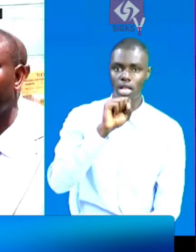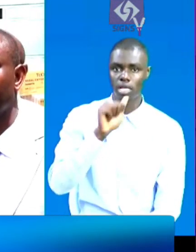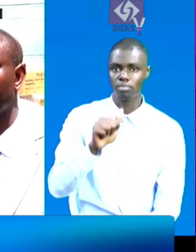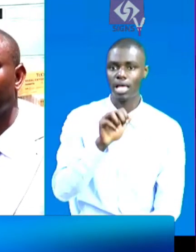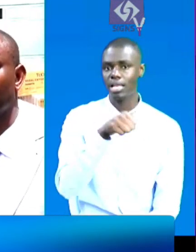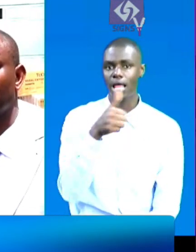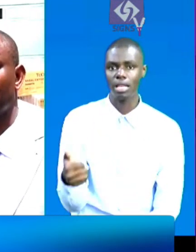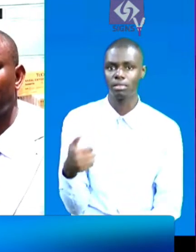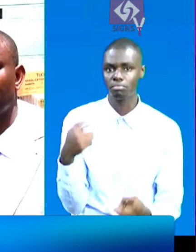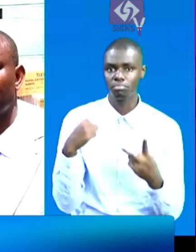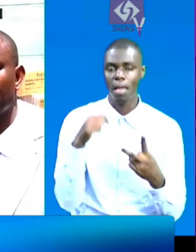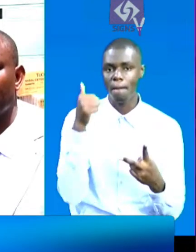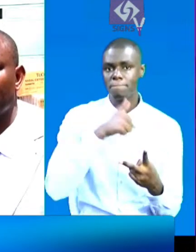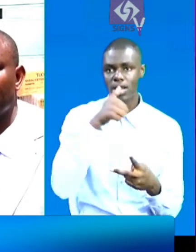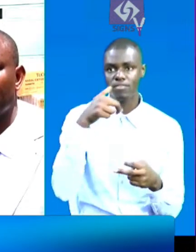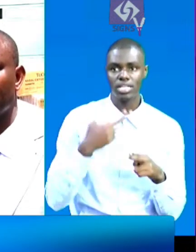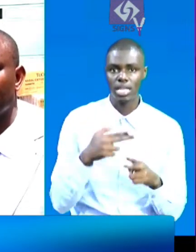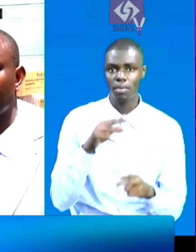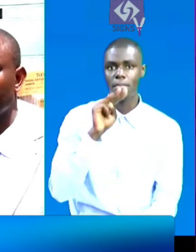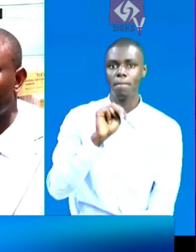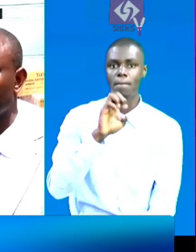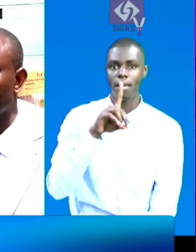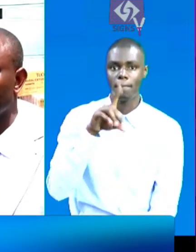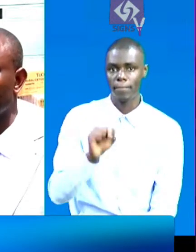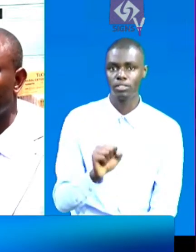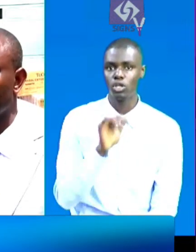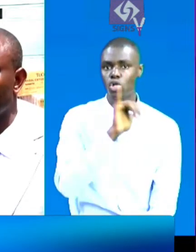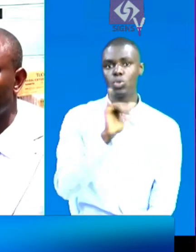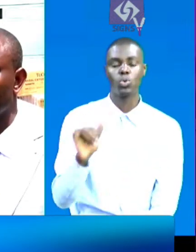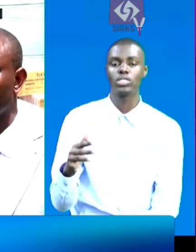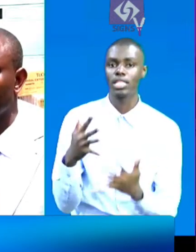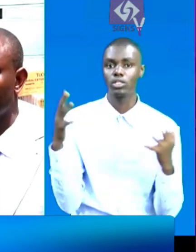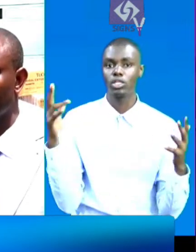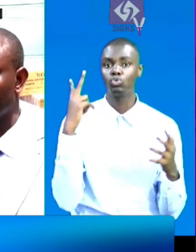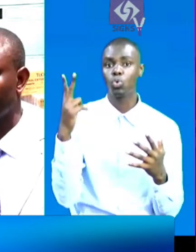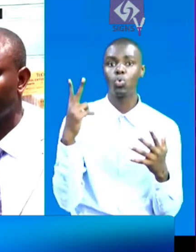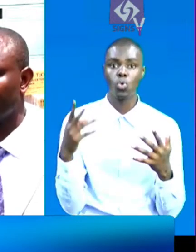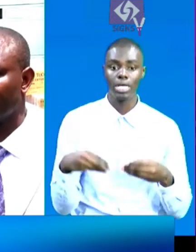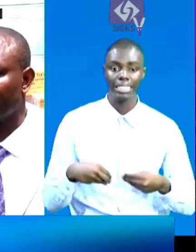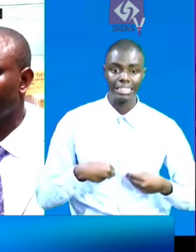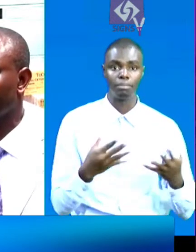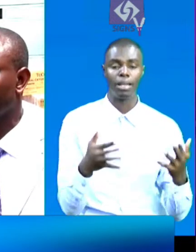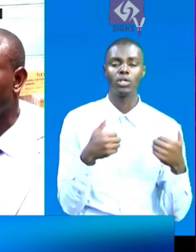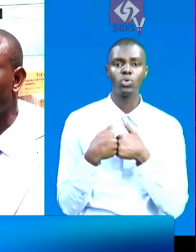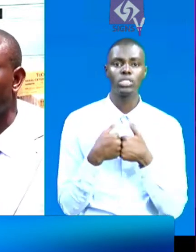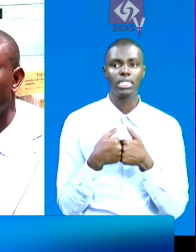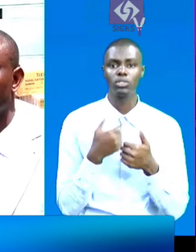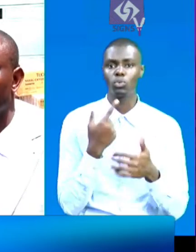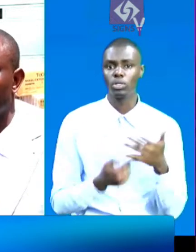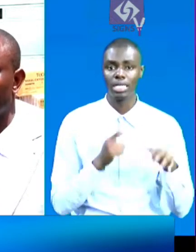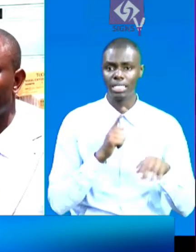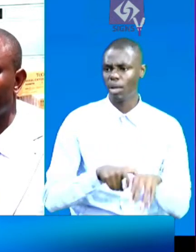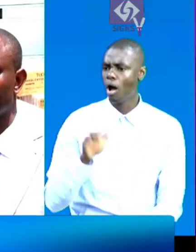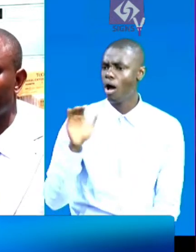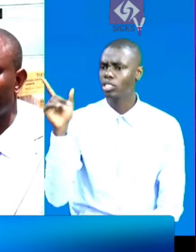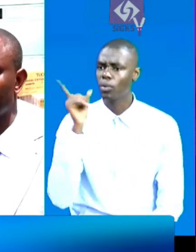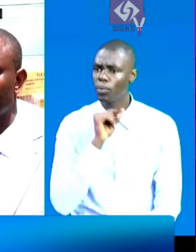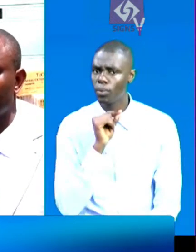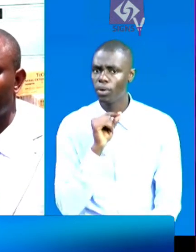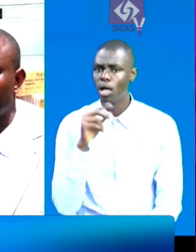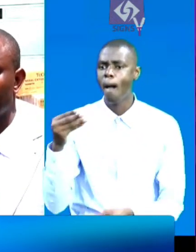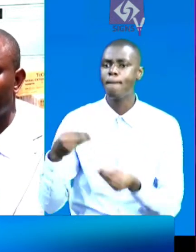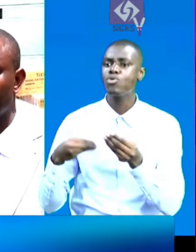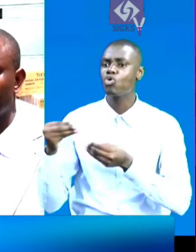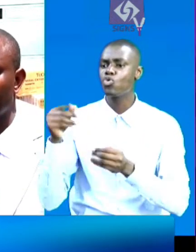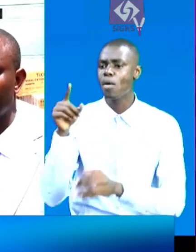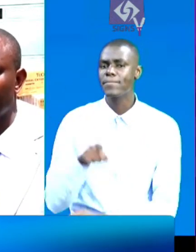wa pili ambao ni private anaitangwa MENS. Those are ndio main suppliers wetu. Changamoto huwa wakati saa nyingine tunaagiza ile procurement